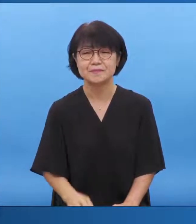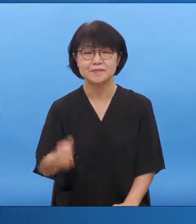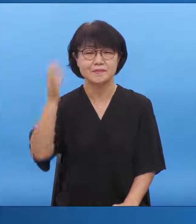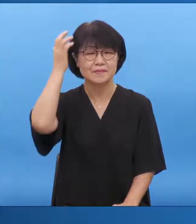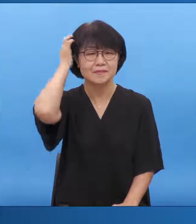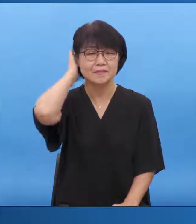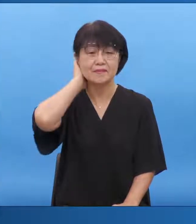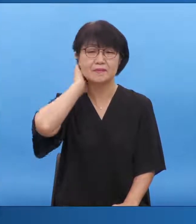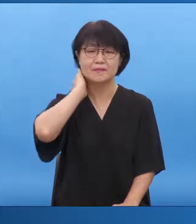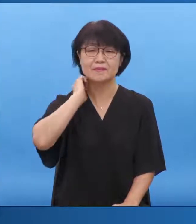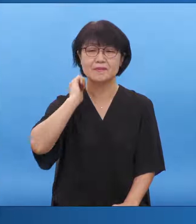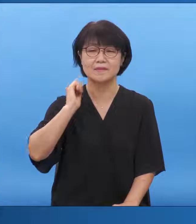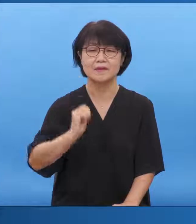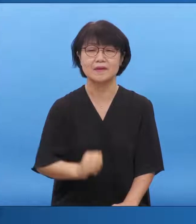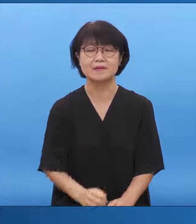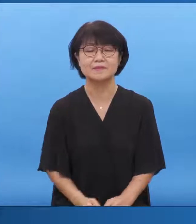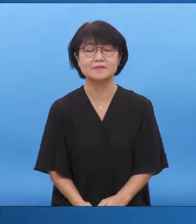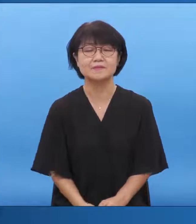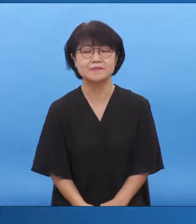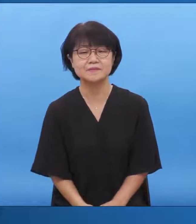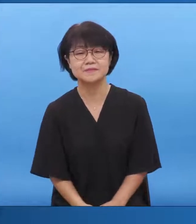391.